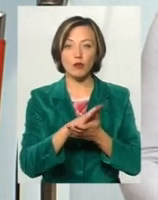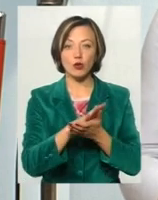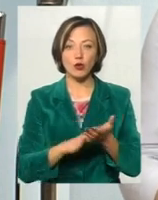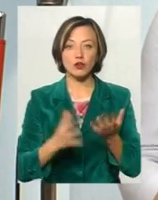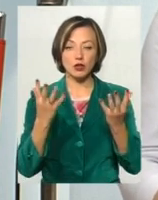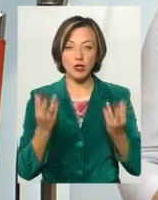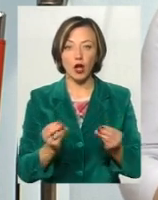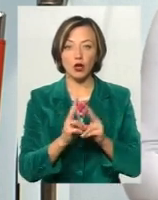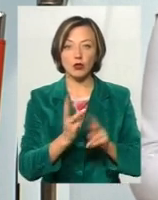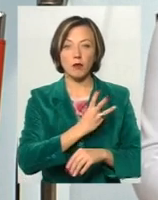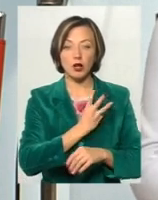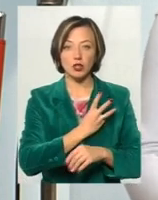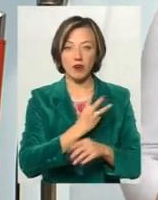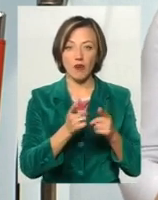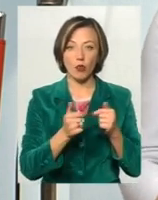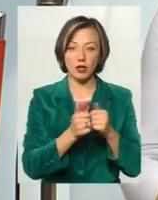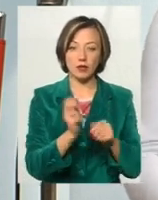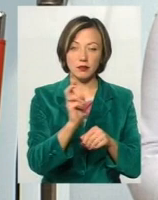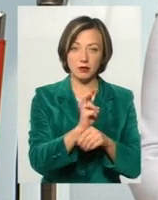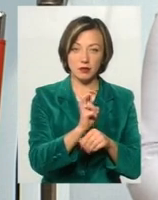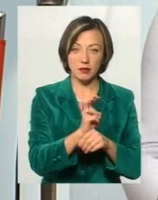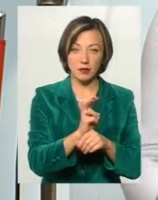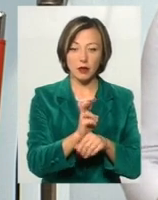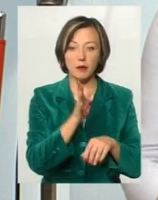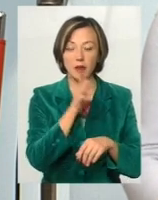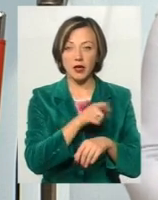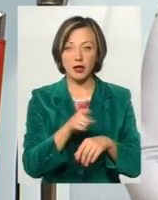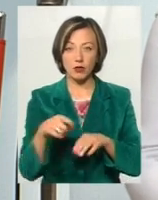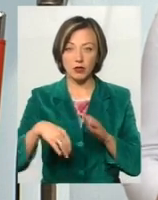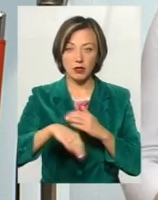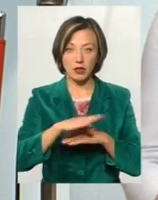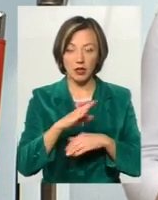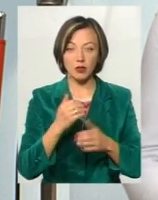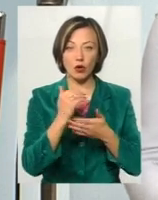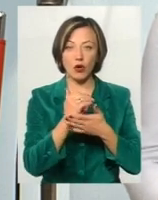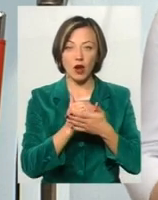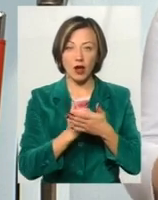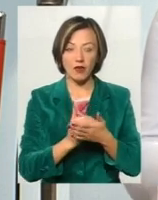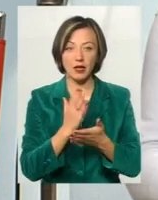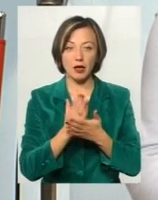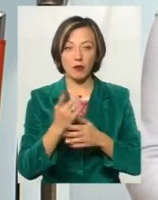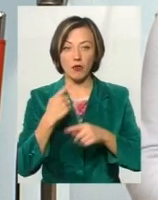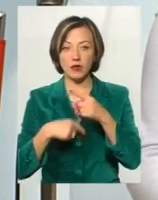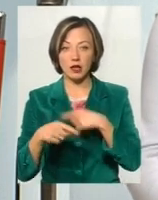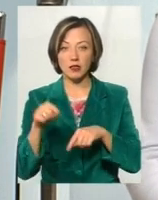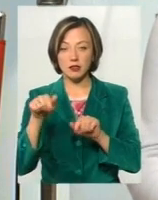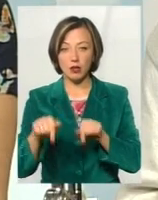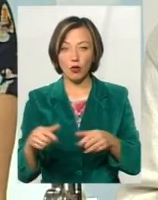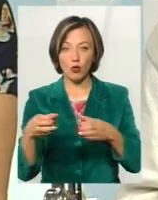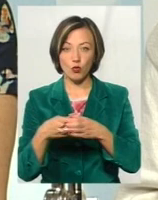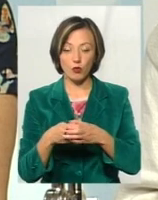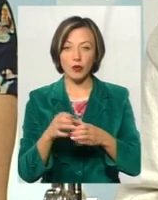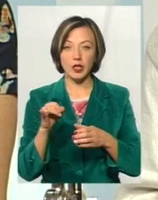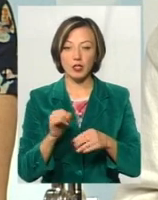дня. Хто бажає йти на факультатив на гурток, певний період він йде відповідно до графіка, який є. Потім повертається дитина і в